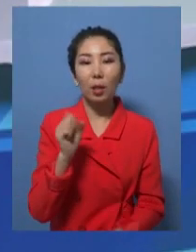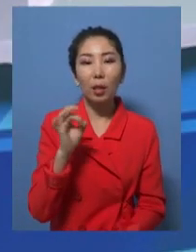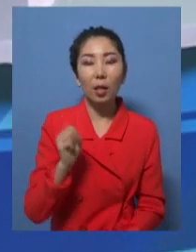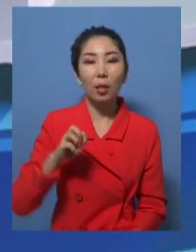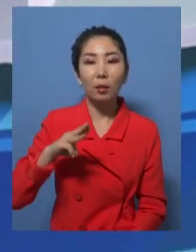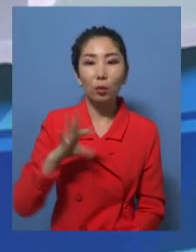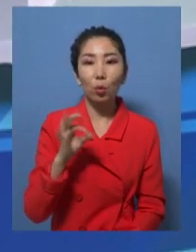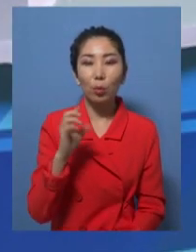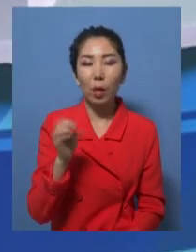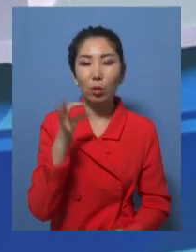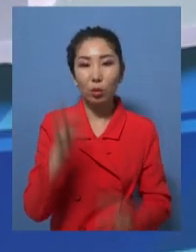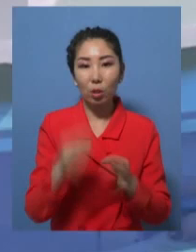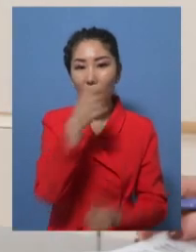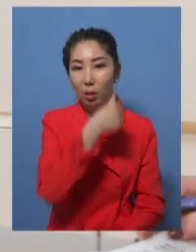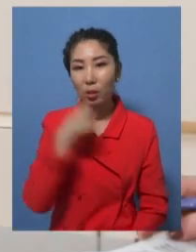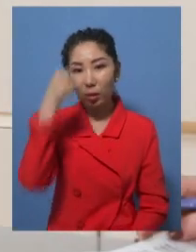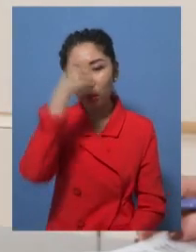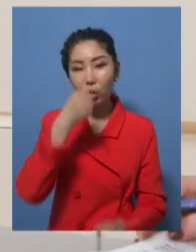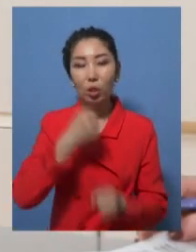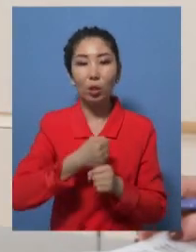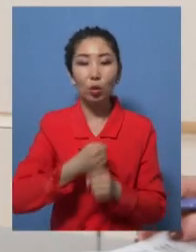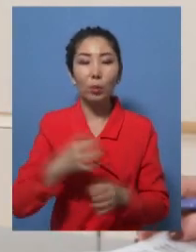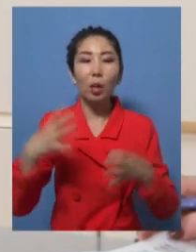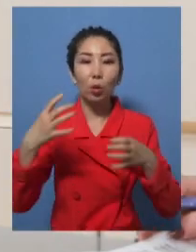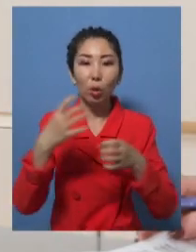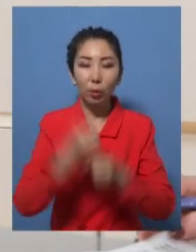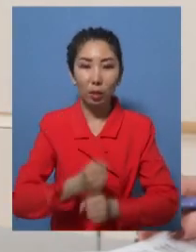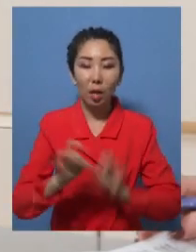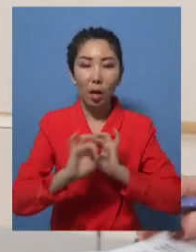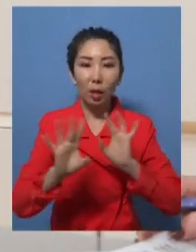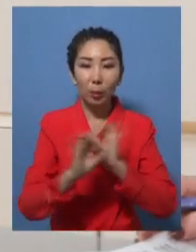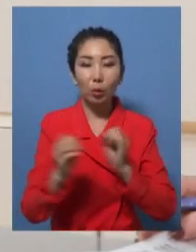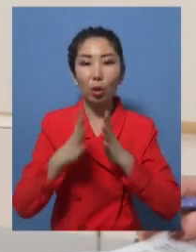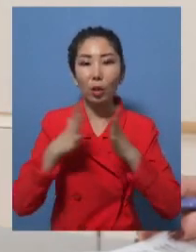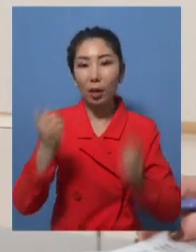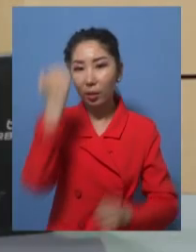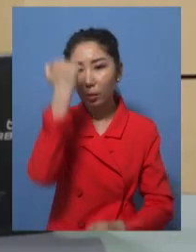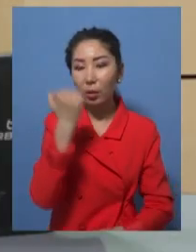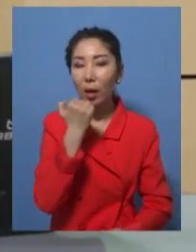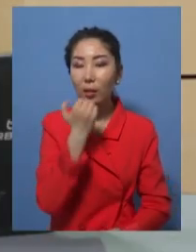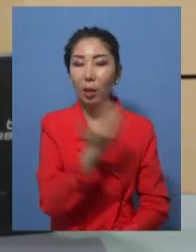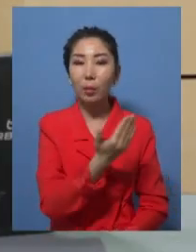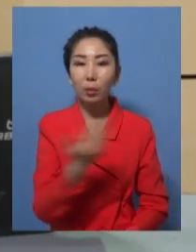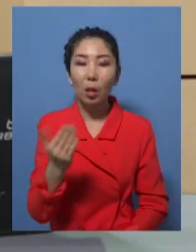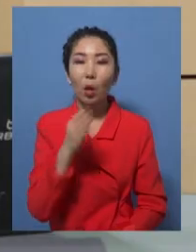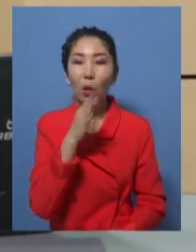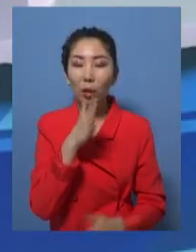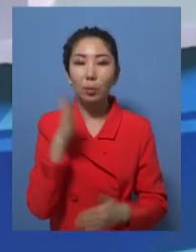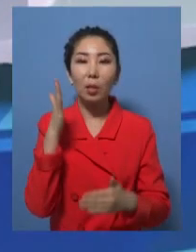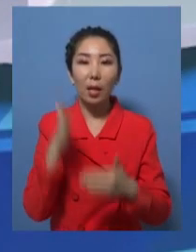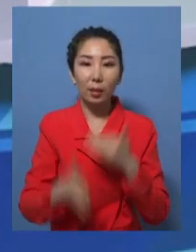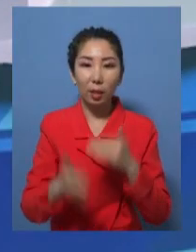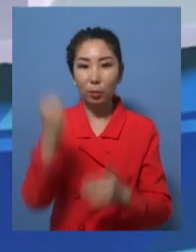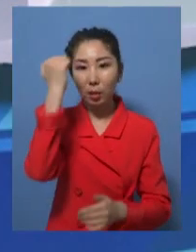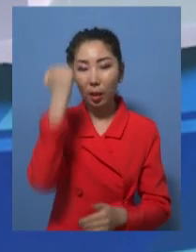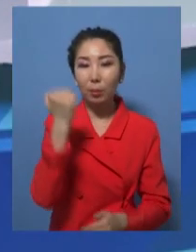ауданының прокуратурасының жыл ішінде жасаған жұмыстары хақында толыққанды сұхбат берген үшін алғысымызды айтамыз. Біздің уақытымыз аяқталды,